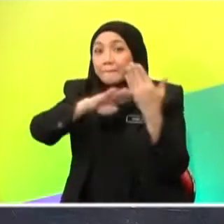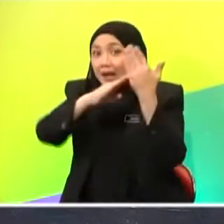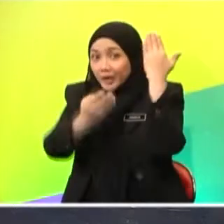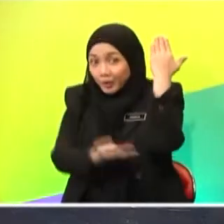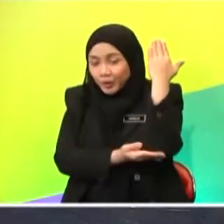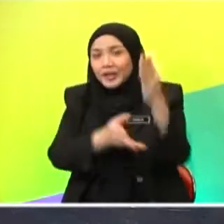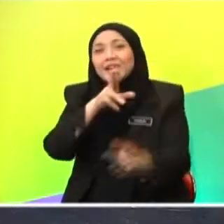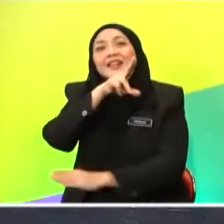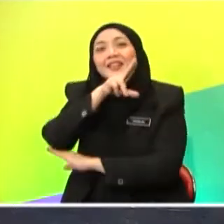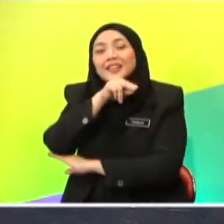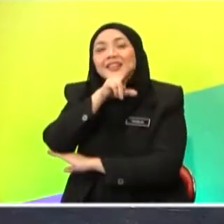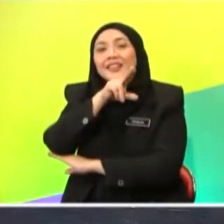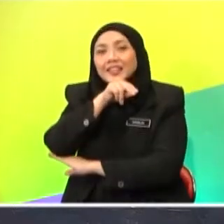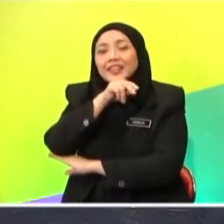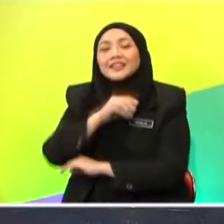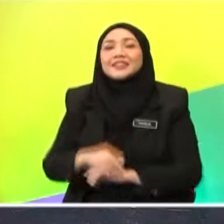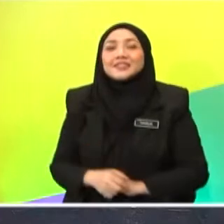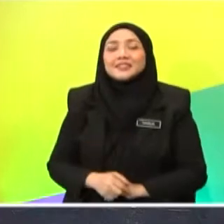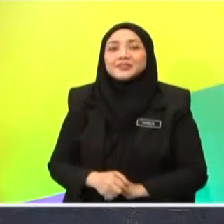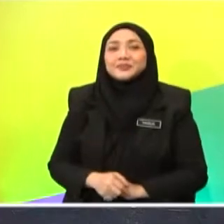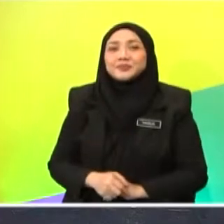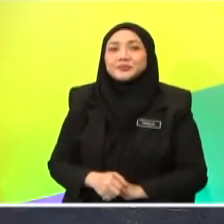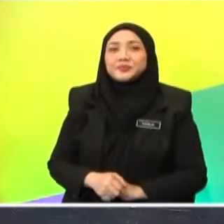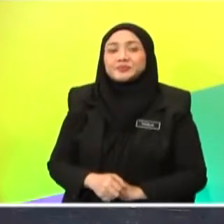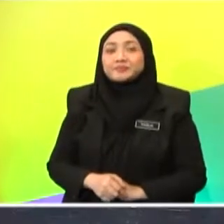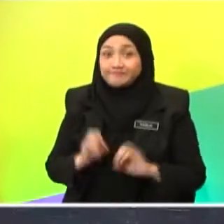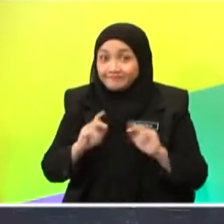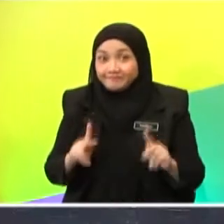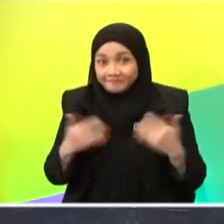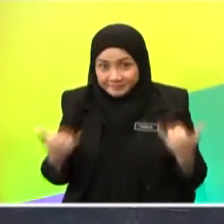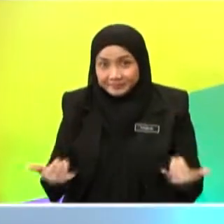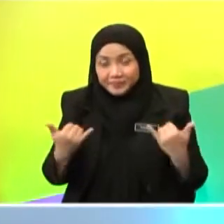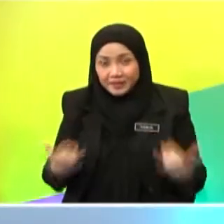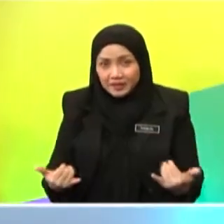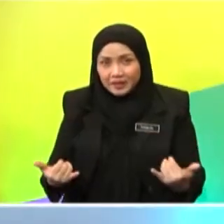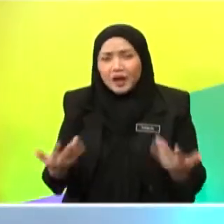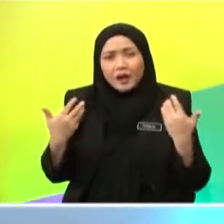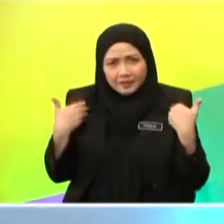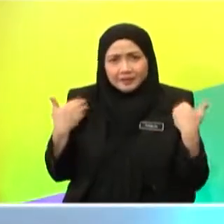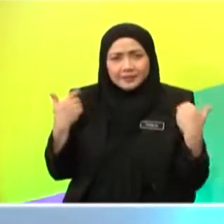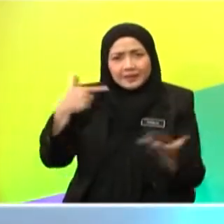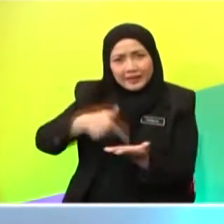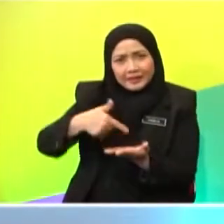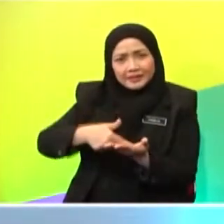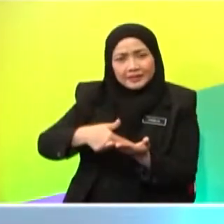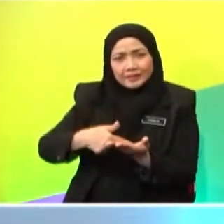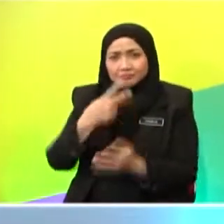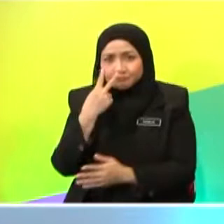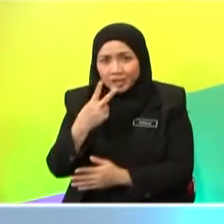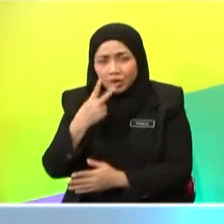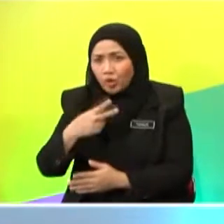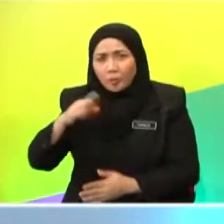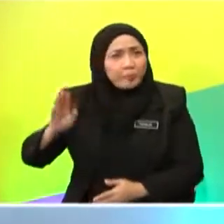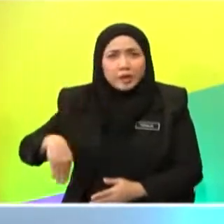betul-betul tanya kepada murid-murid di rumah juga oke jago Oke adalah kita Akim tengok adik yang tak